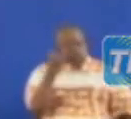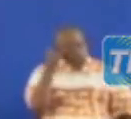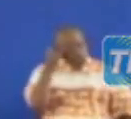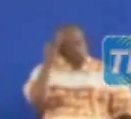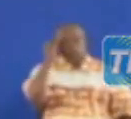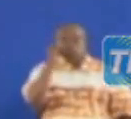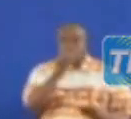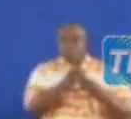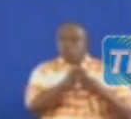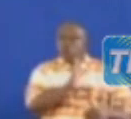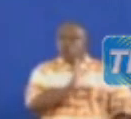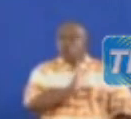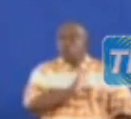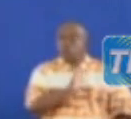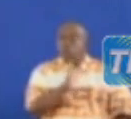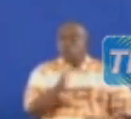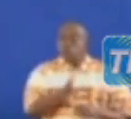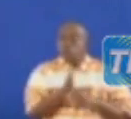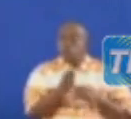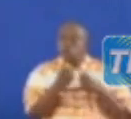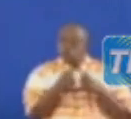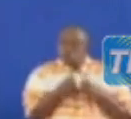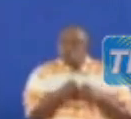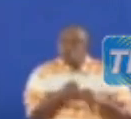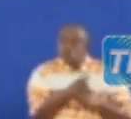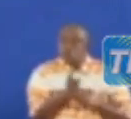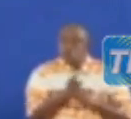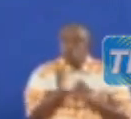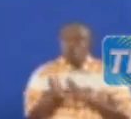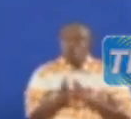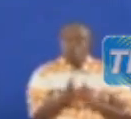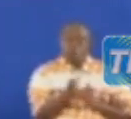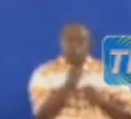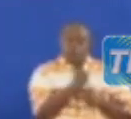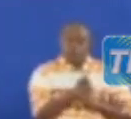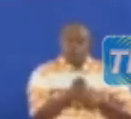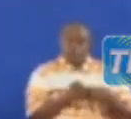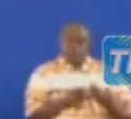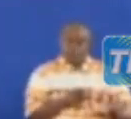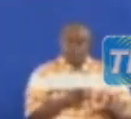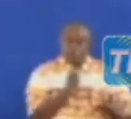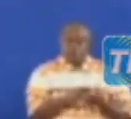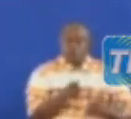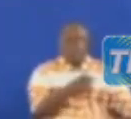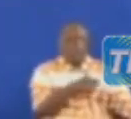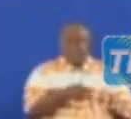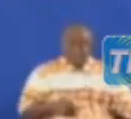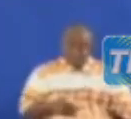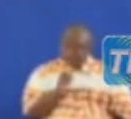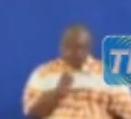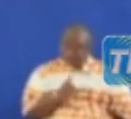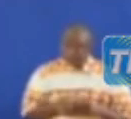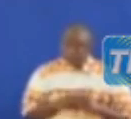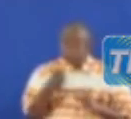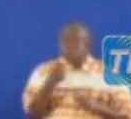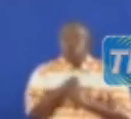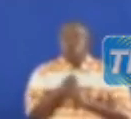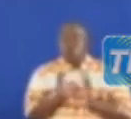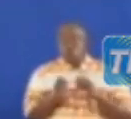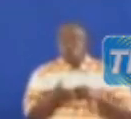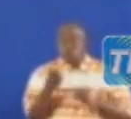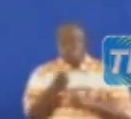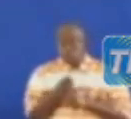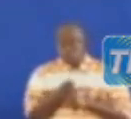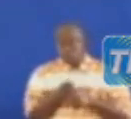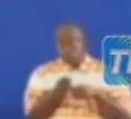na miongozo yao kuhusu utekelezaji wa mpango na bajeti ya ofisi ya Rais Temisemi, tume ya utumishi wa walimu na mafungu